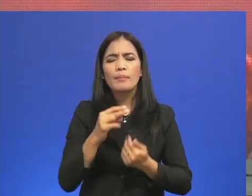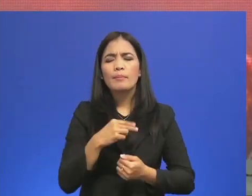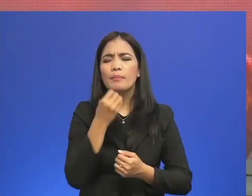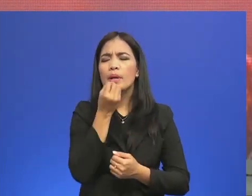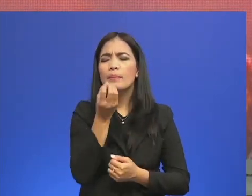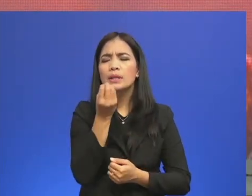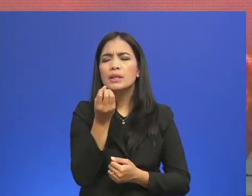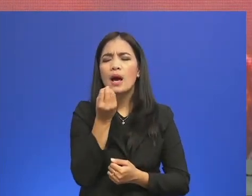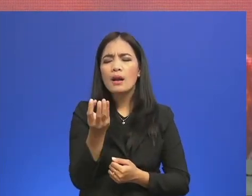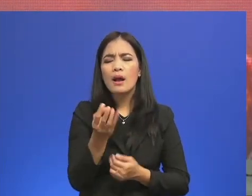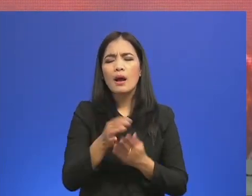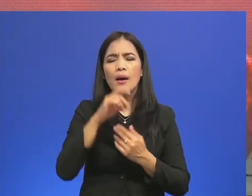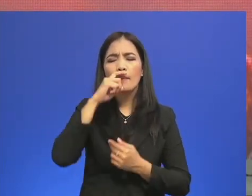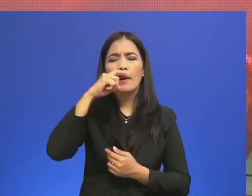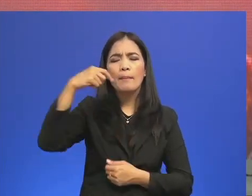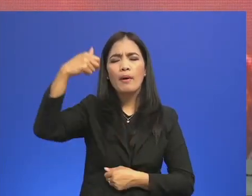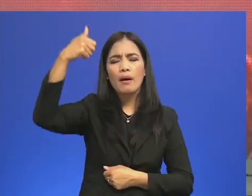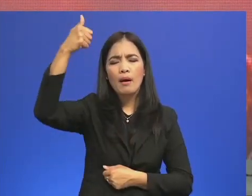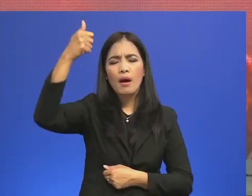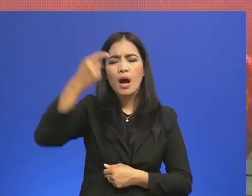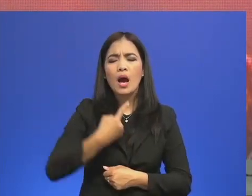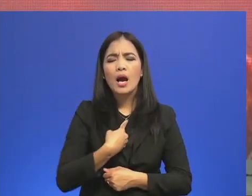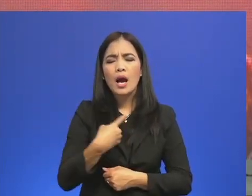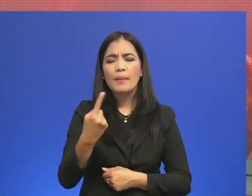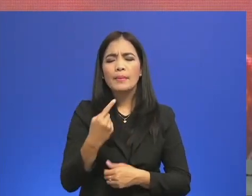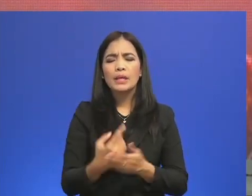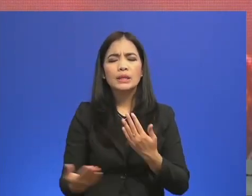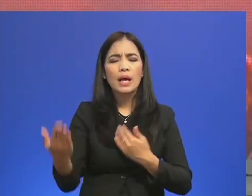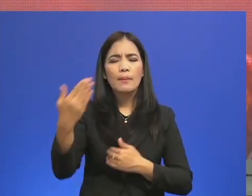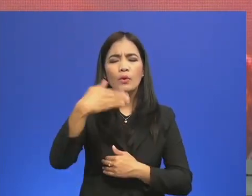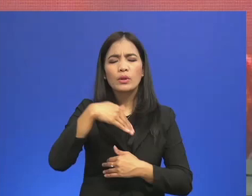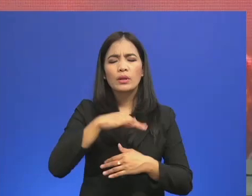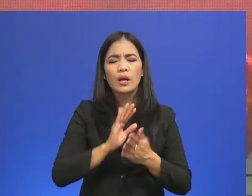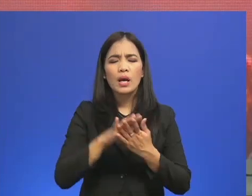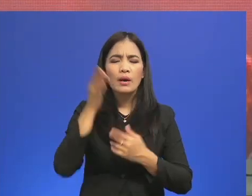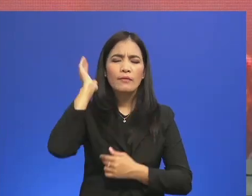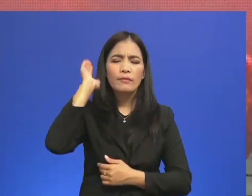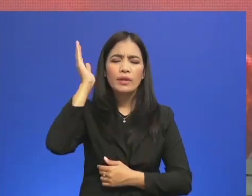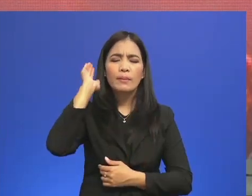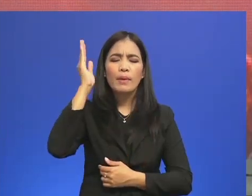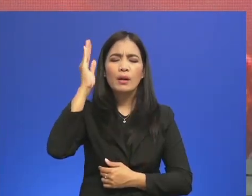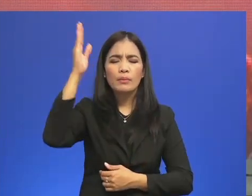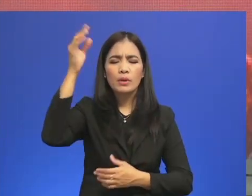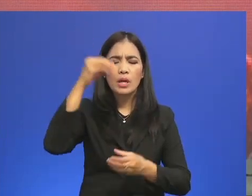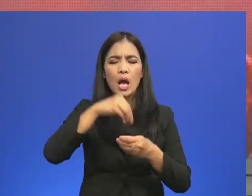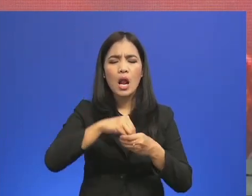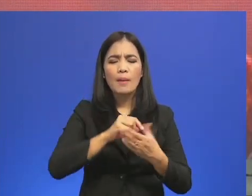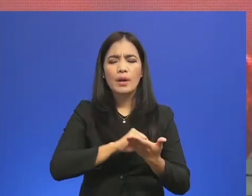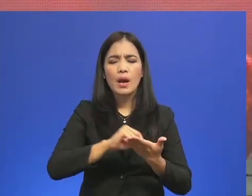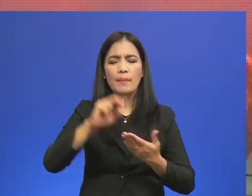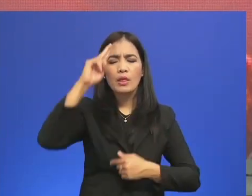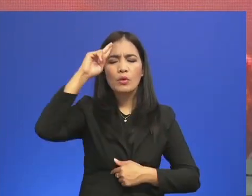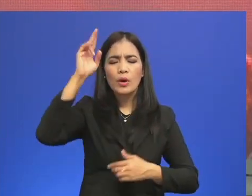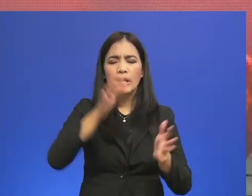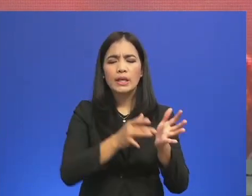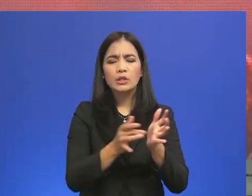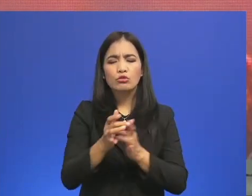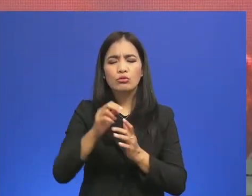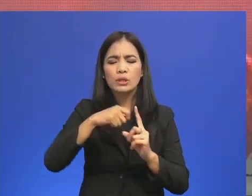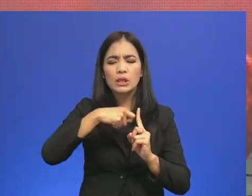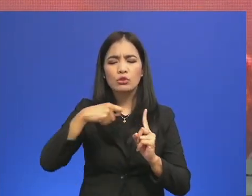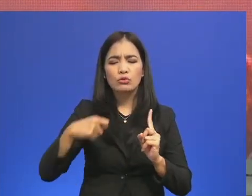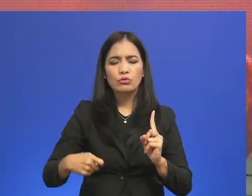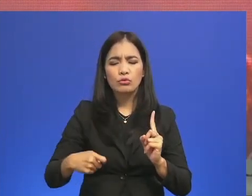Berbicaralah, Bapa. Kami sambut kebenaran-Mu, Bapa, dalam nama Tuhan Yesus Kristus.